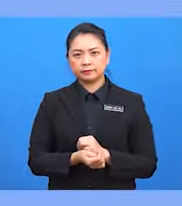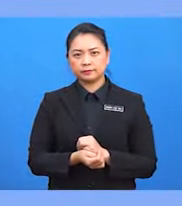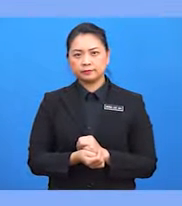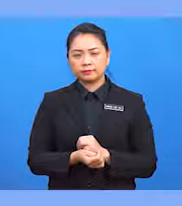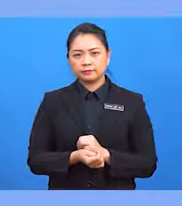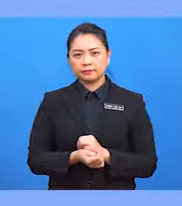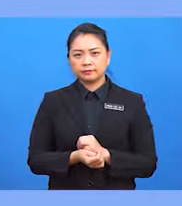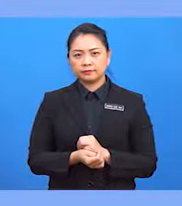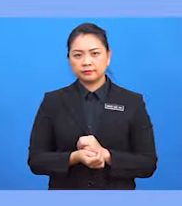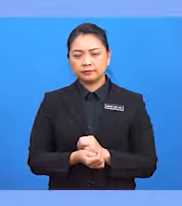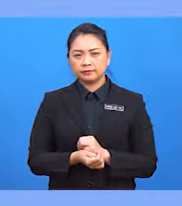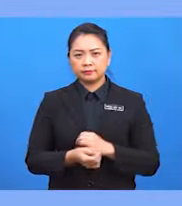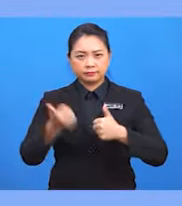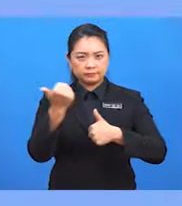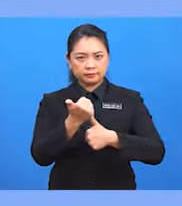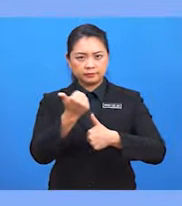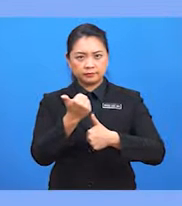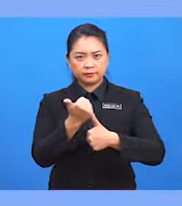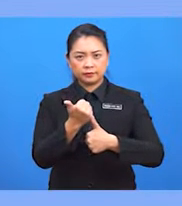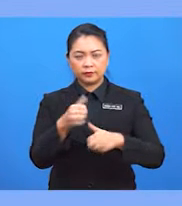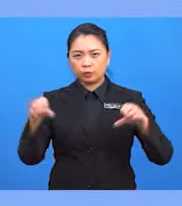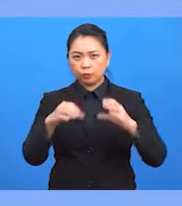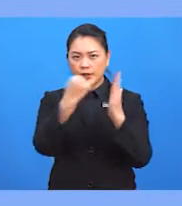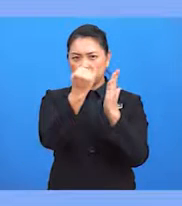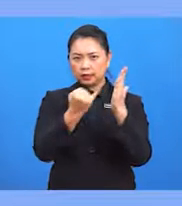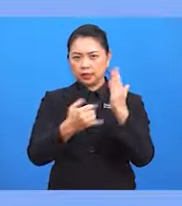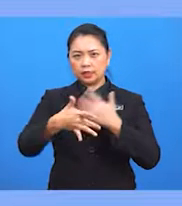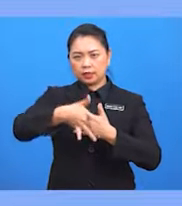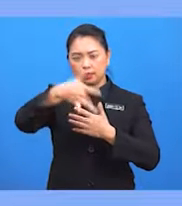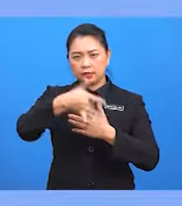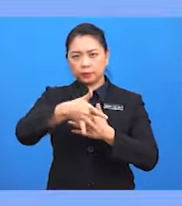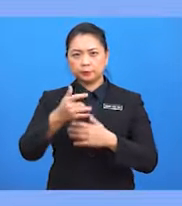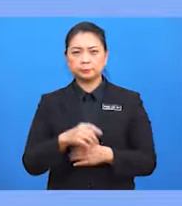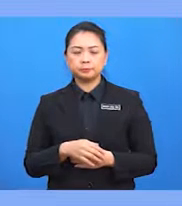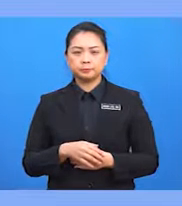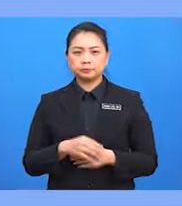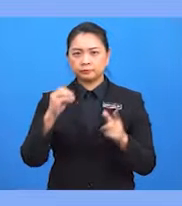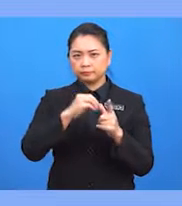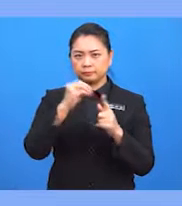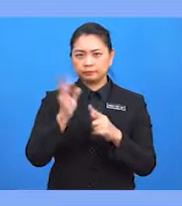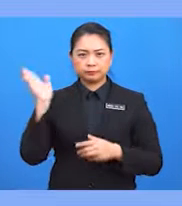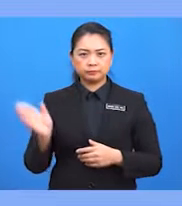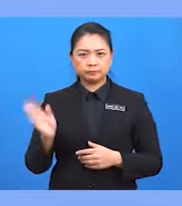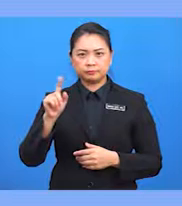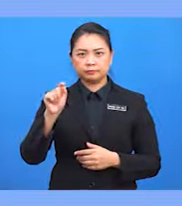Langkah pertama yang anda perlu ambil adalah membuat lakaran awal atau lebih dikenali sebagai